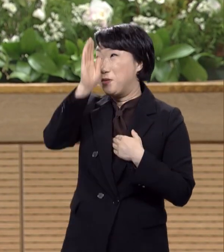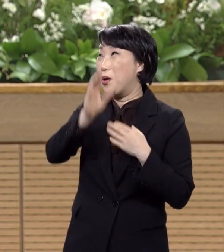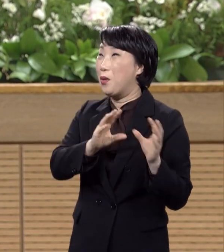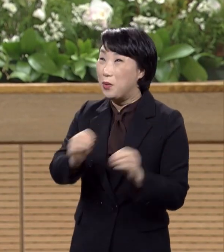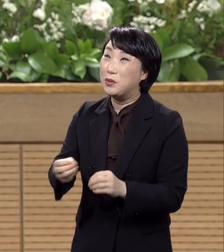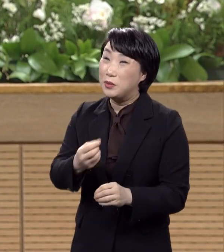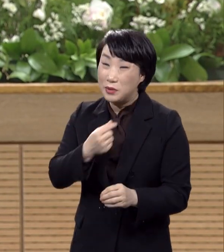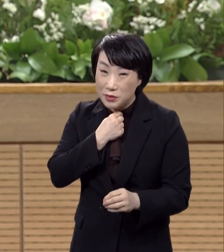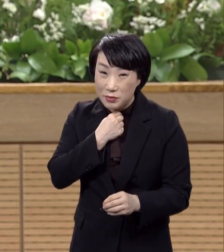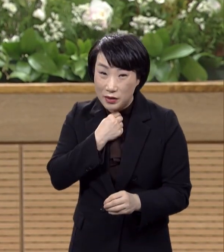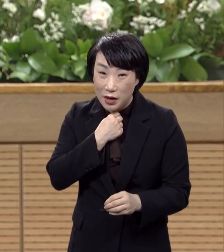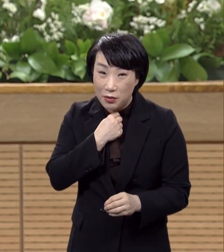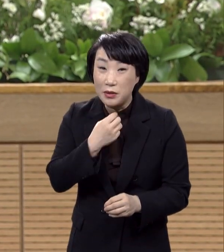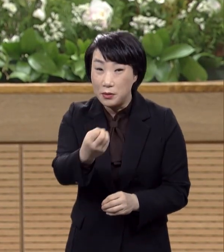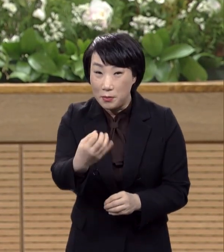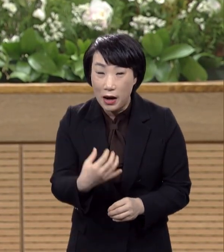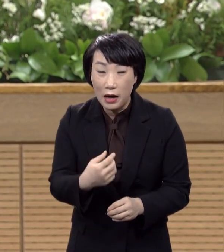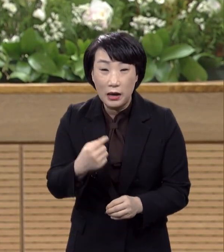듣고 싶어서 물으시나?